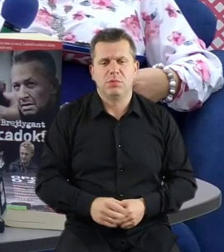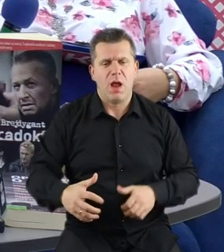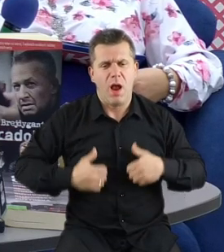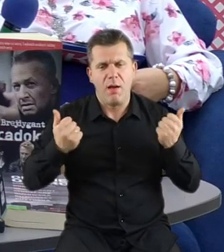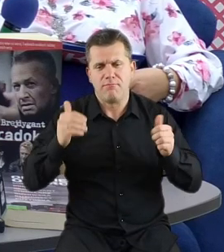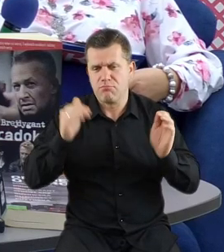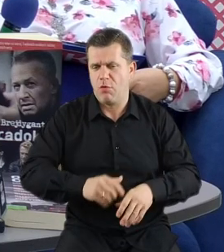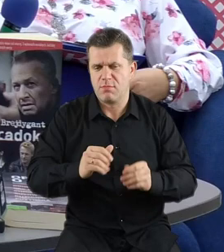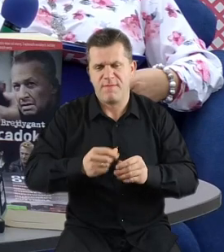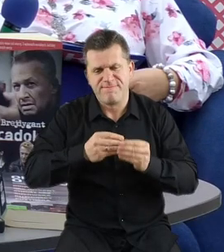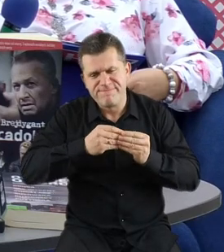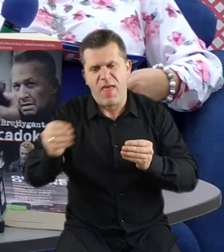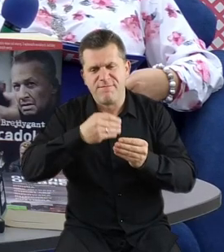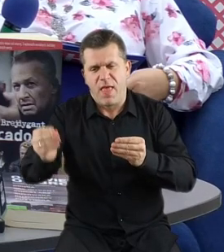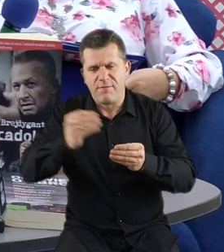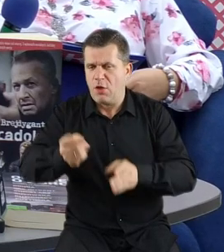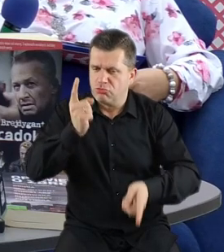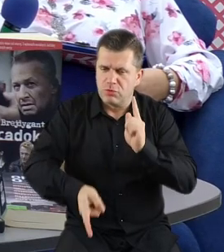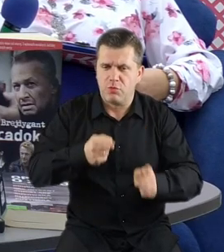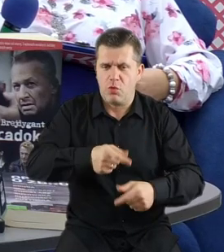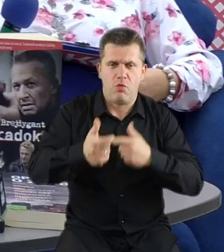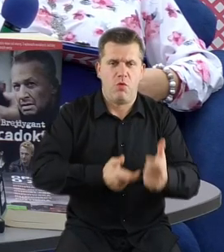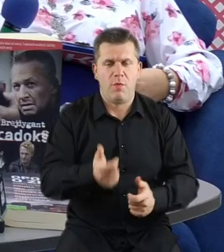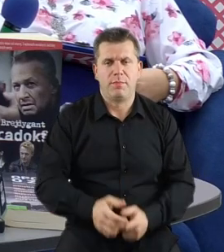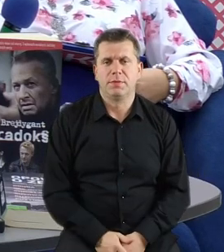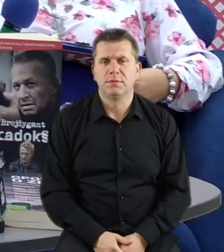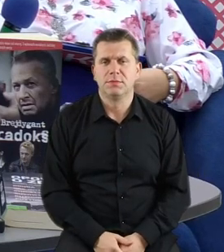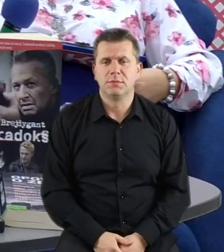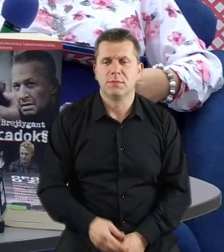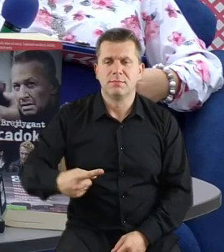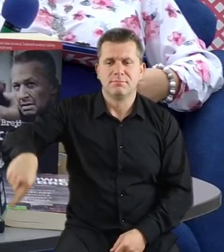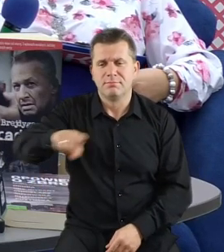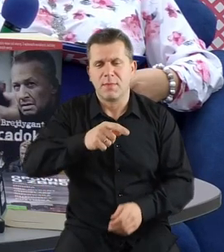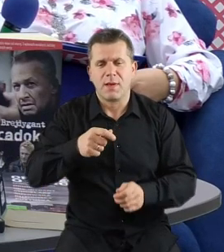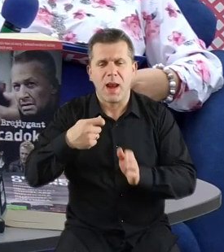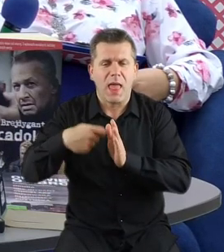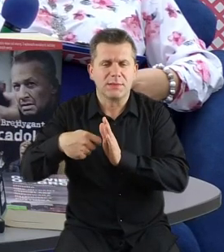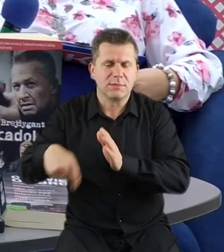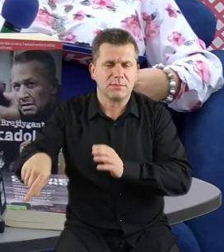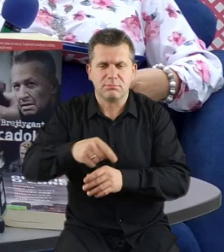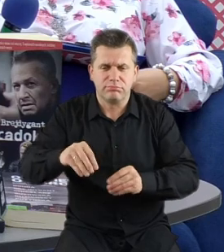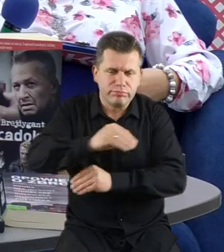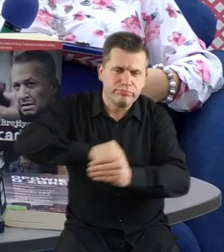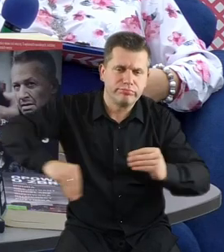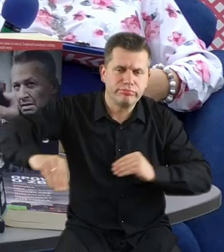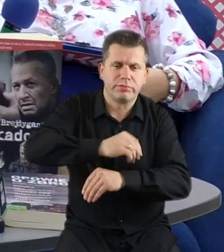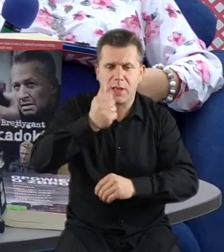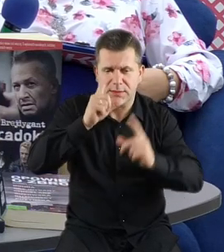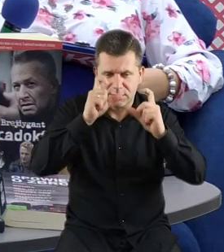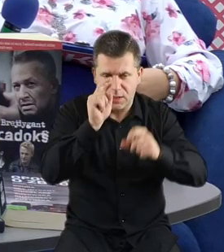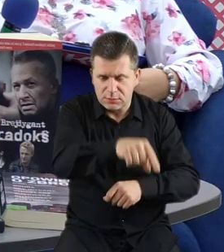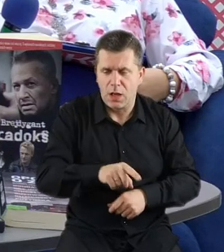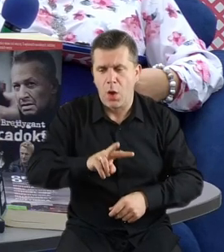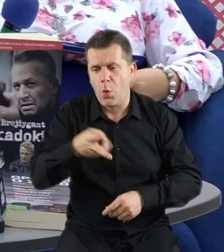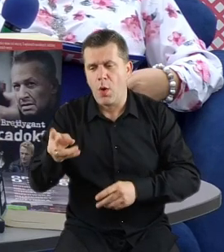było robić więcej, szybciej i tak dalej. Więc ci reżyserzy rotują. No jeden jest na zdjęciach, inny